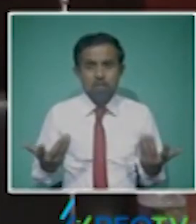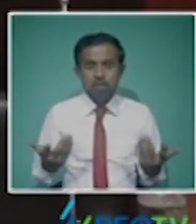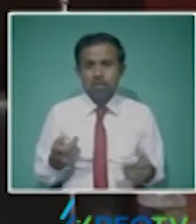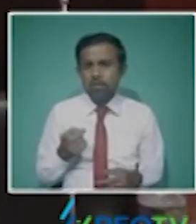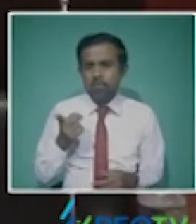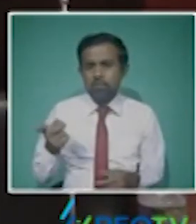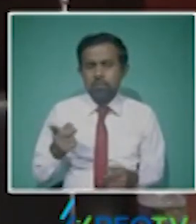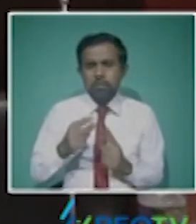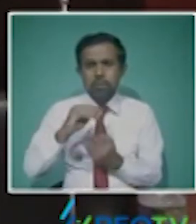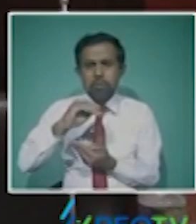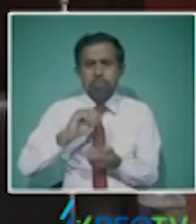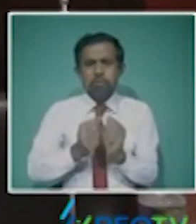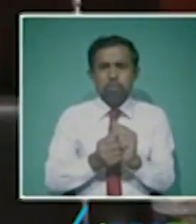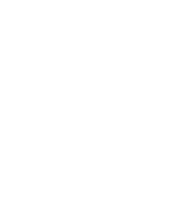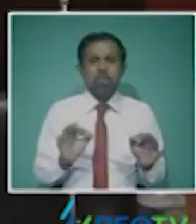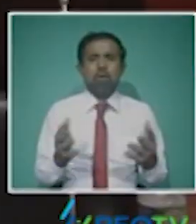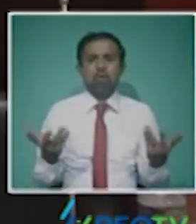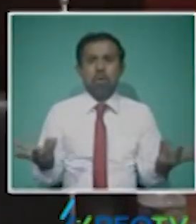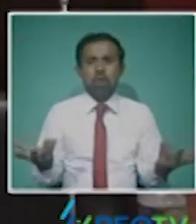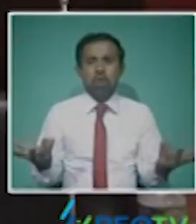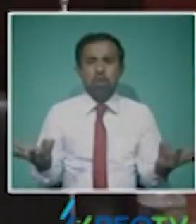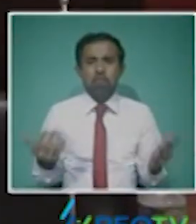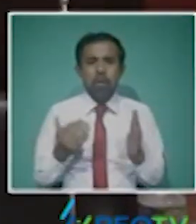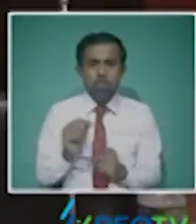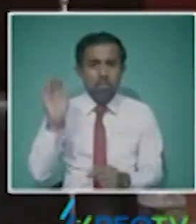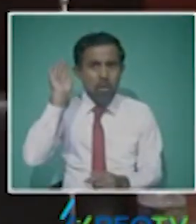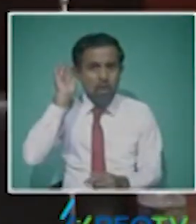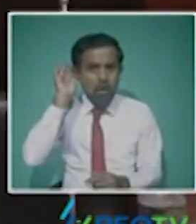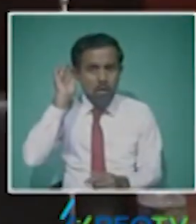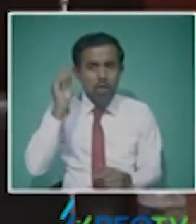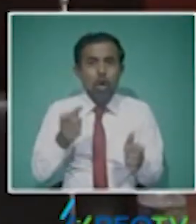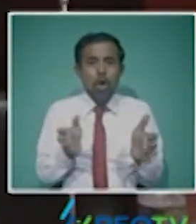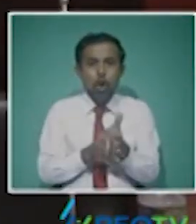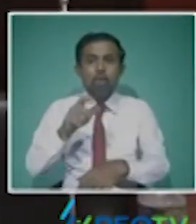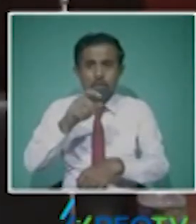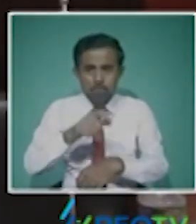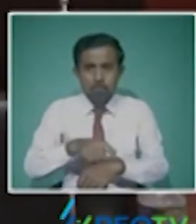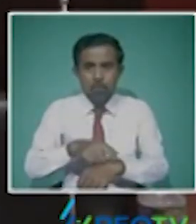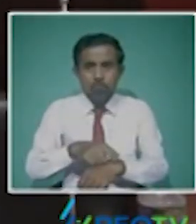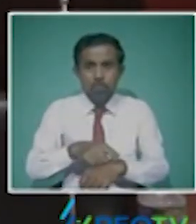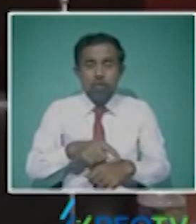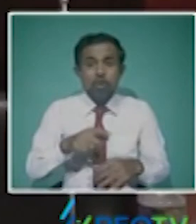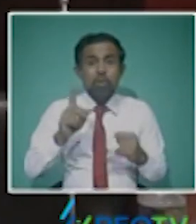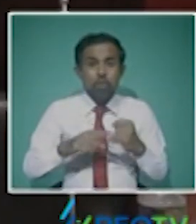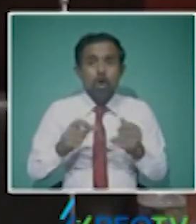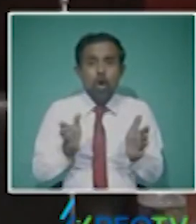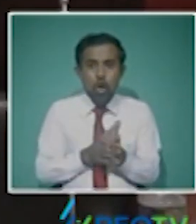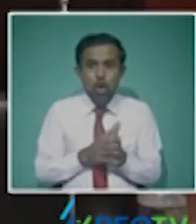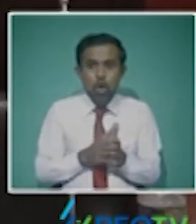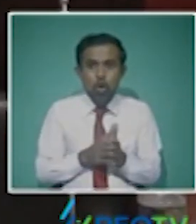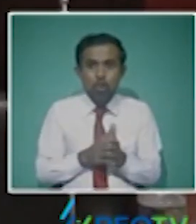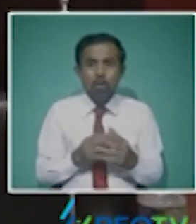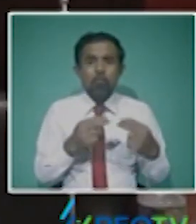මෙතන ප්‍රතිවිරුද්ධ කරණයත් එක්ක නියාමනයක් නැහැ. මම ගරු ඇමතිතුමාගෙන් අහනවා කාර්ක සභාව අවස්ථාවේදී උපයෝගිතා කොමිසමට යම්